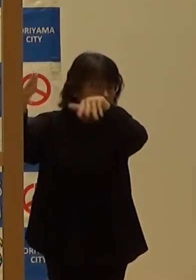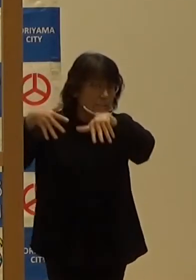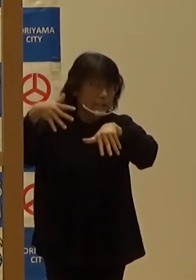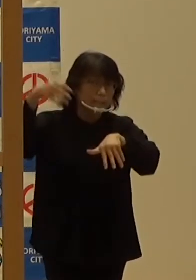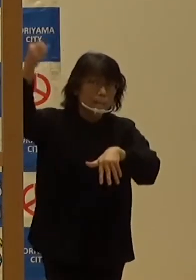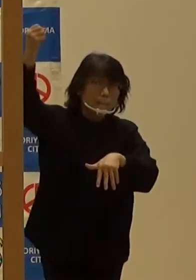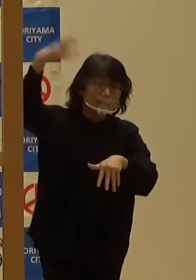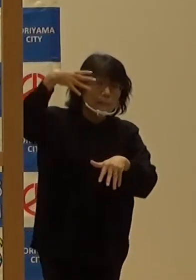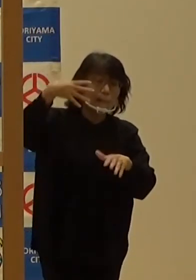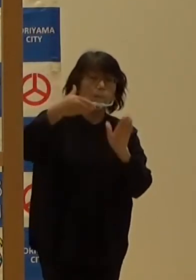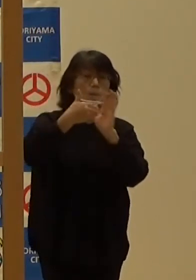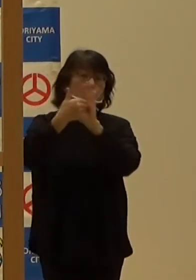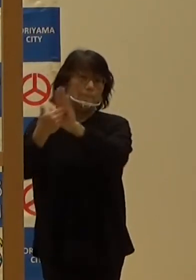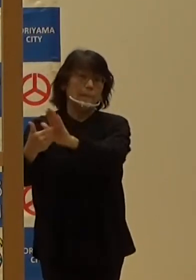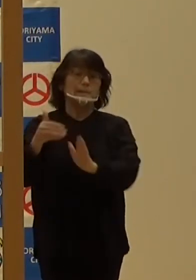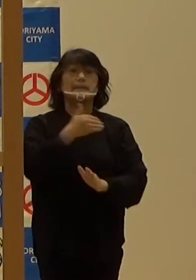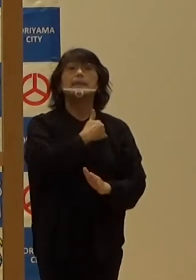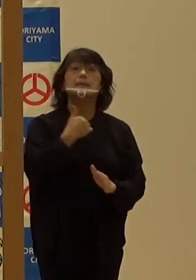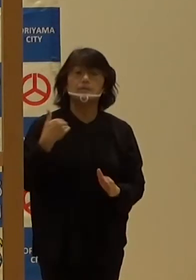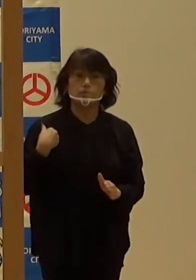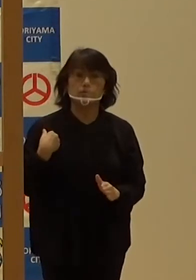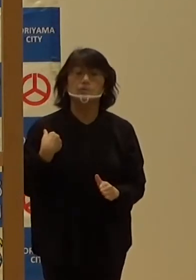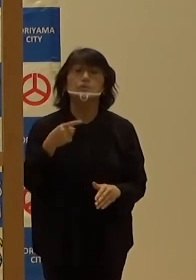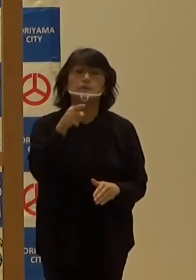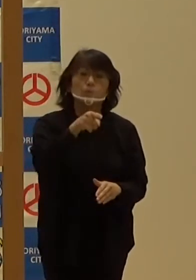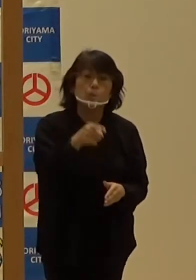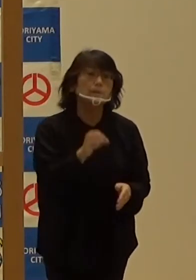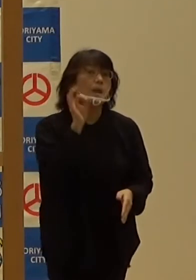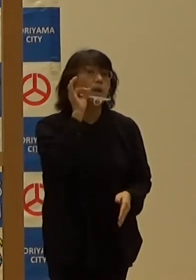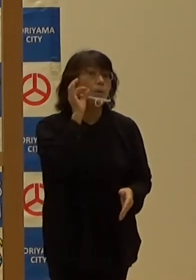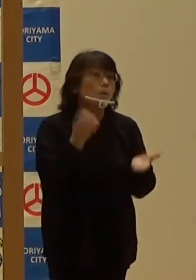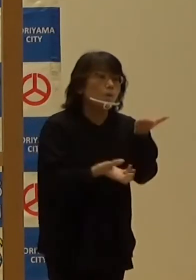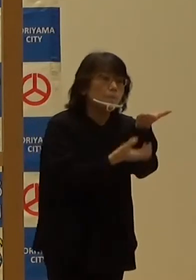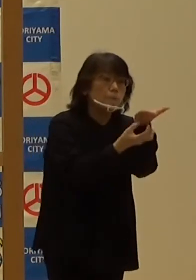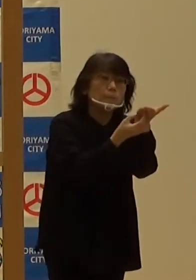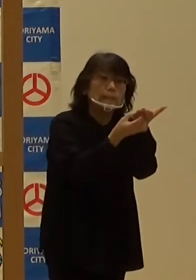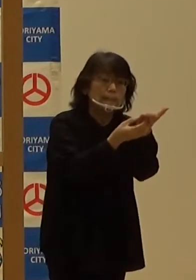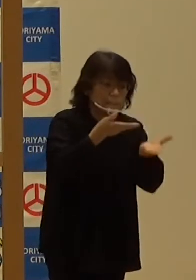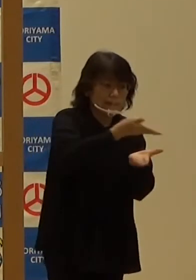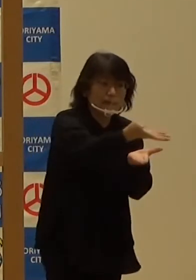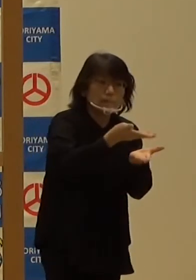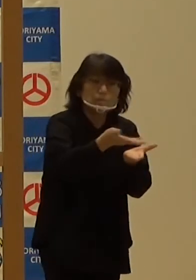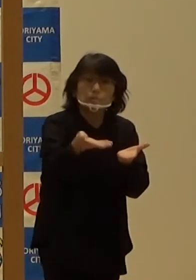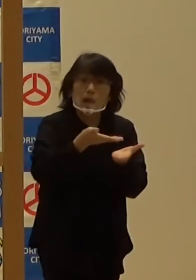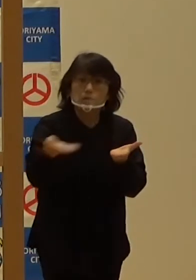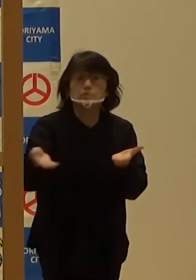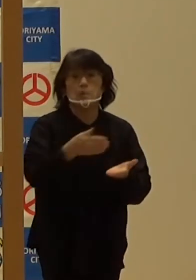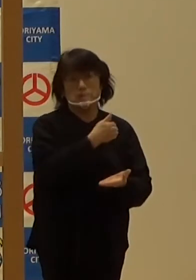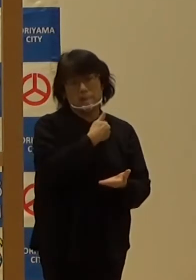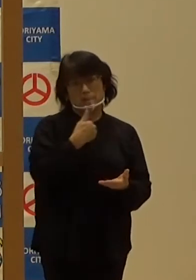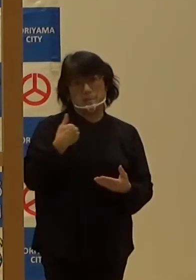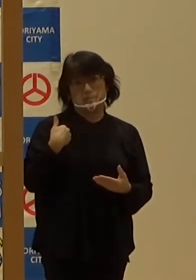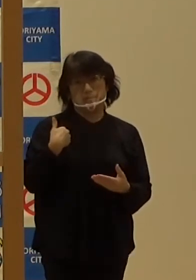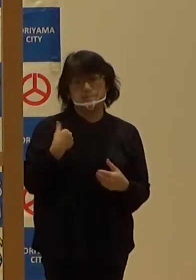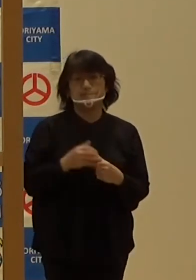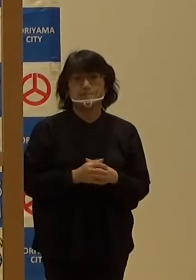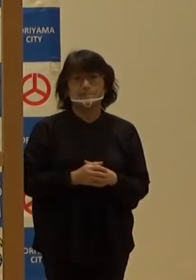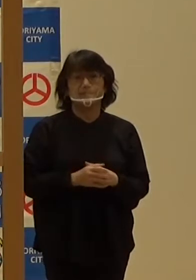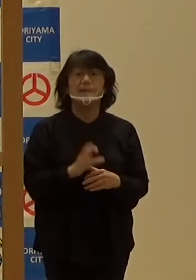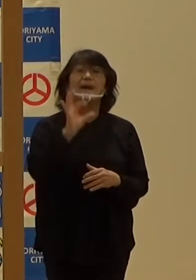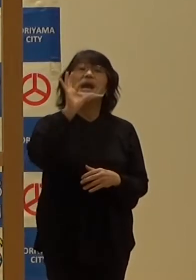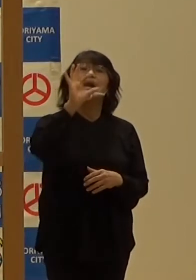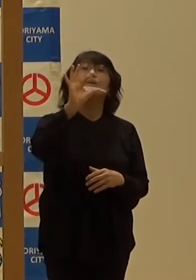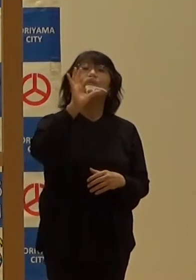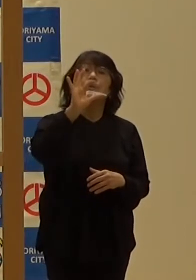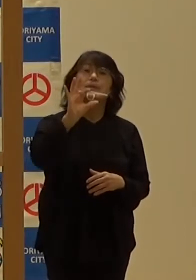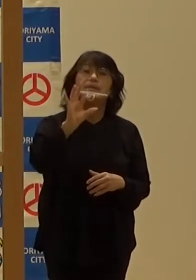そこで炊き出しなどの支援であったり、そういうことも考えているところでございます。それとあとトイレに関しましても、当然今